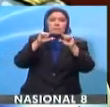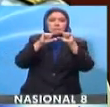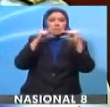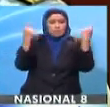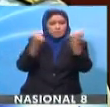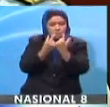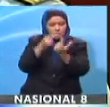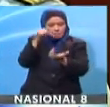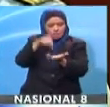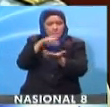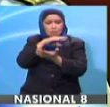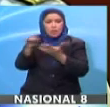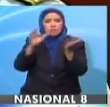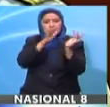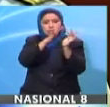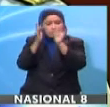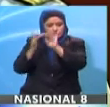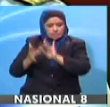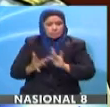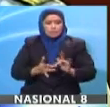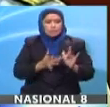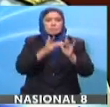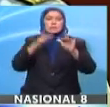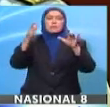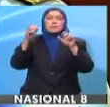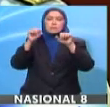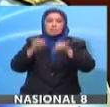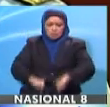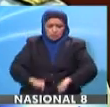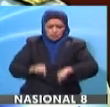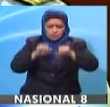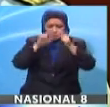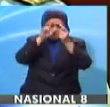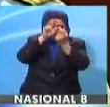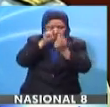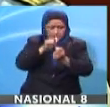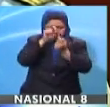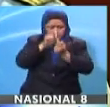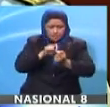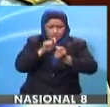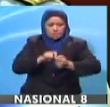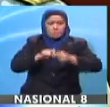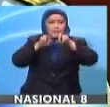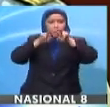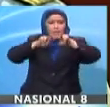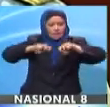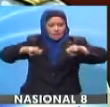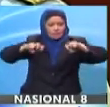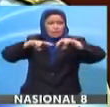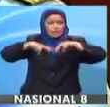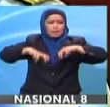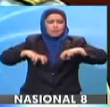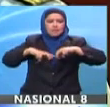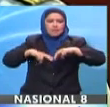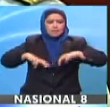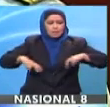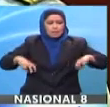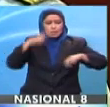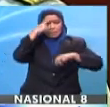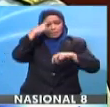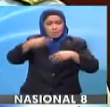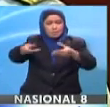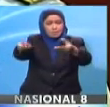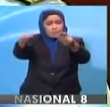mereka dapat kita teliti dan kita analisis supaya I memberikan